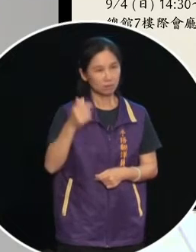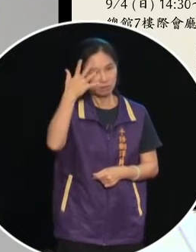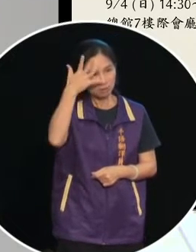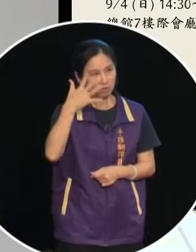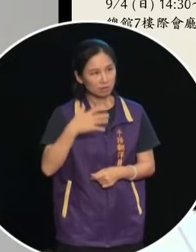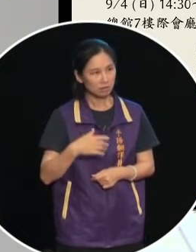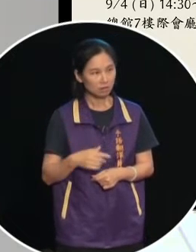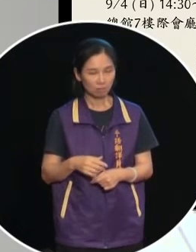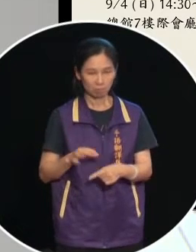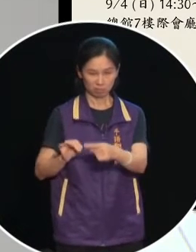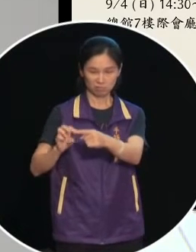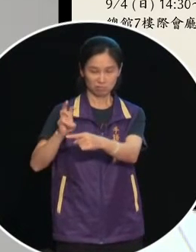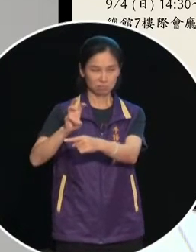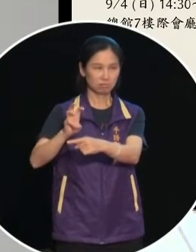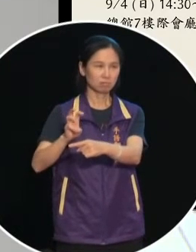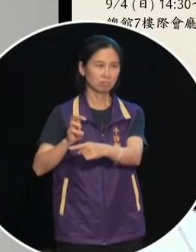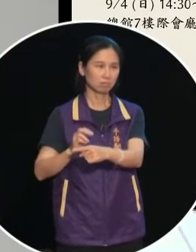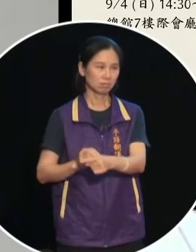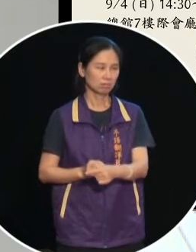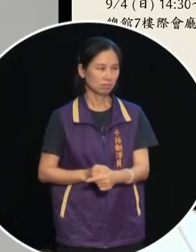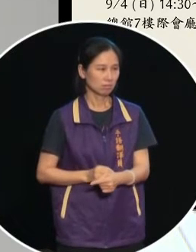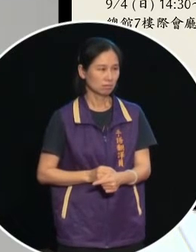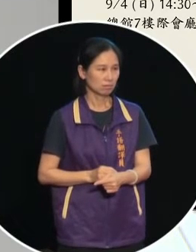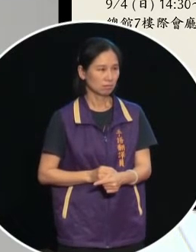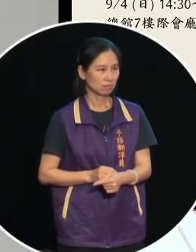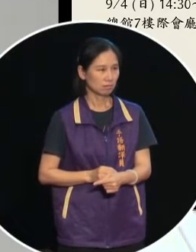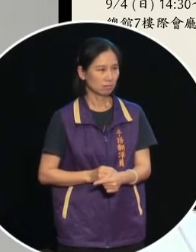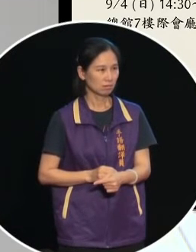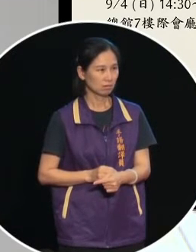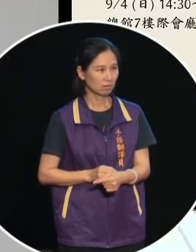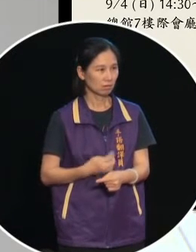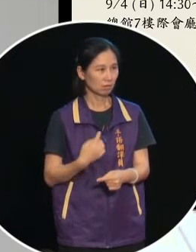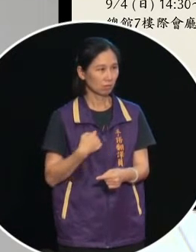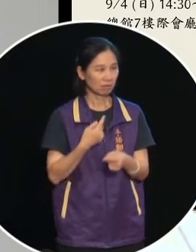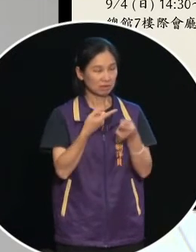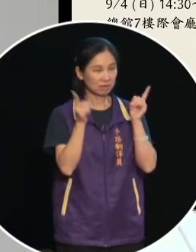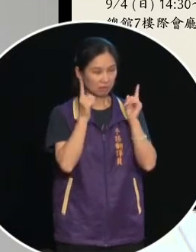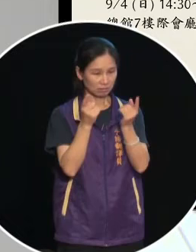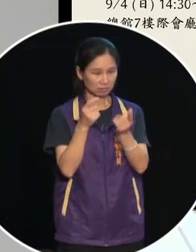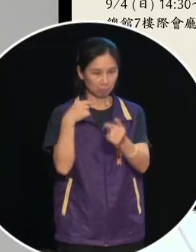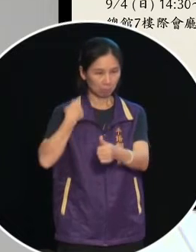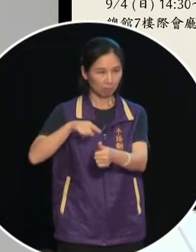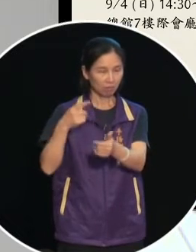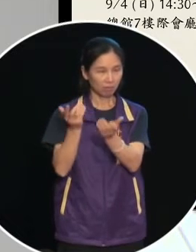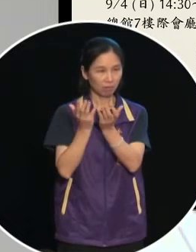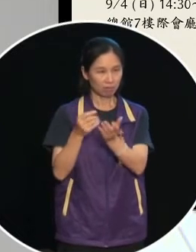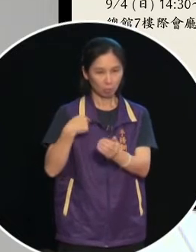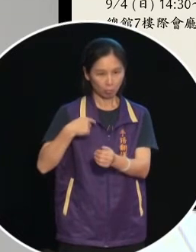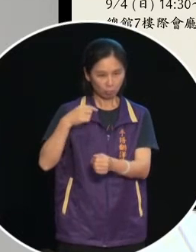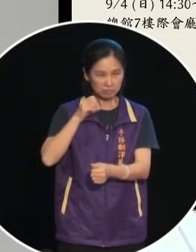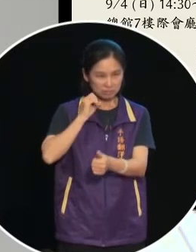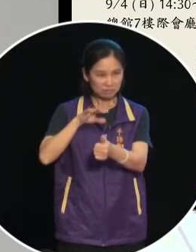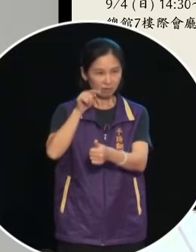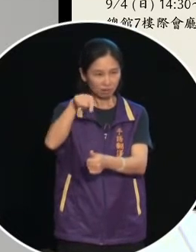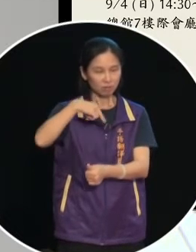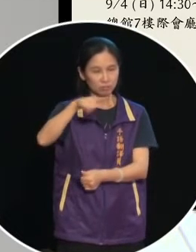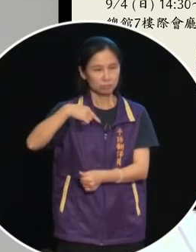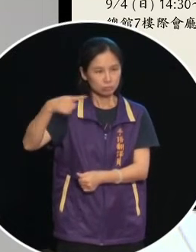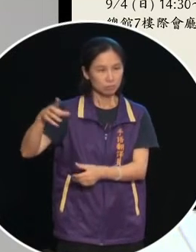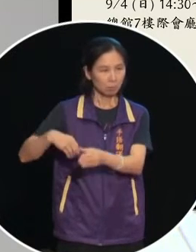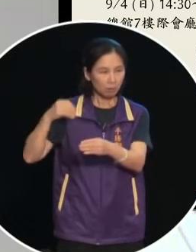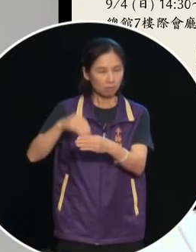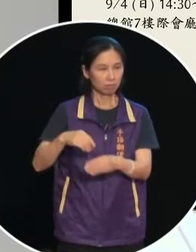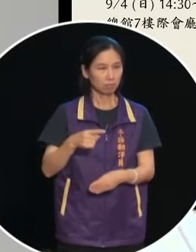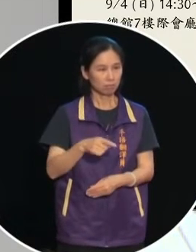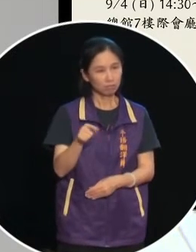选举30%。我在大学教学生鼓励学生你要就选举，不过他们说老师